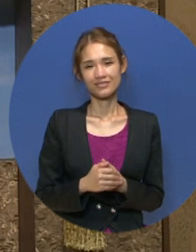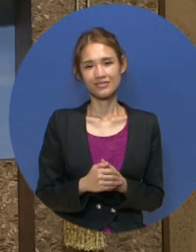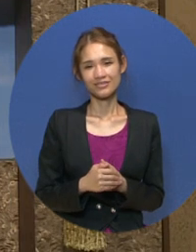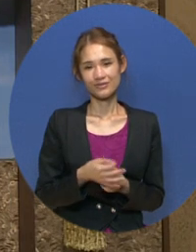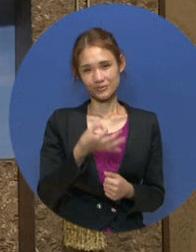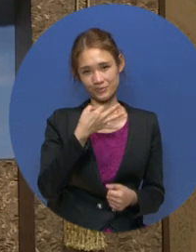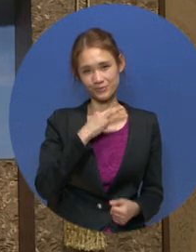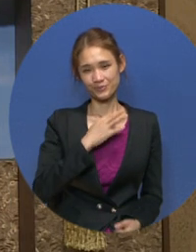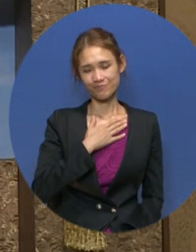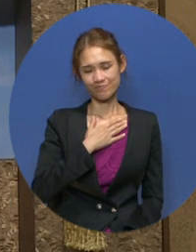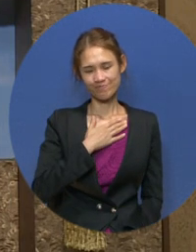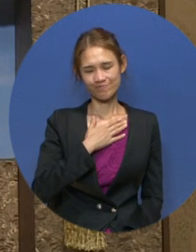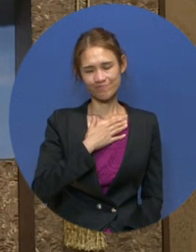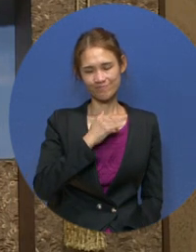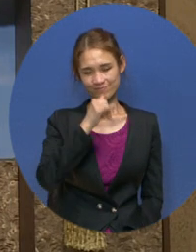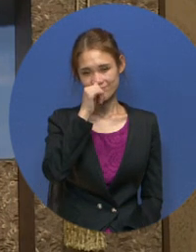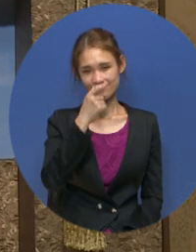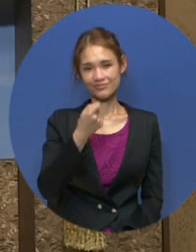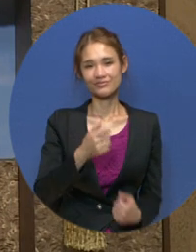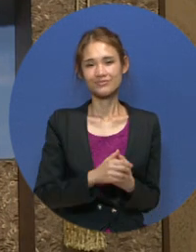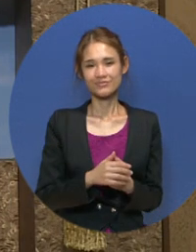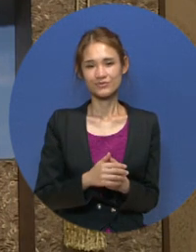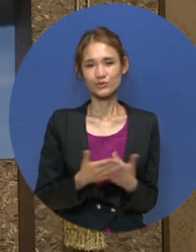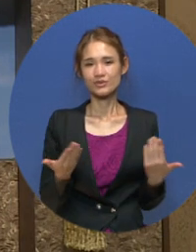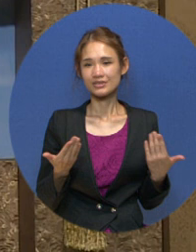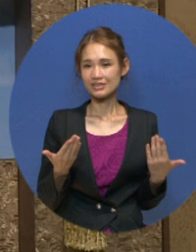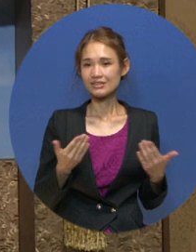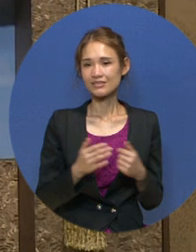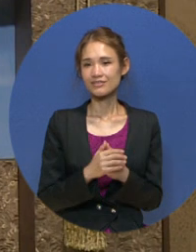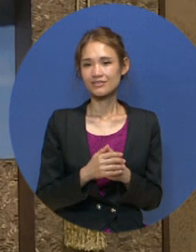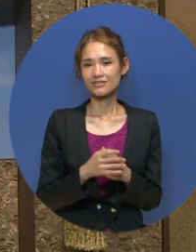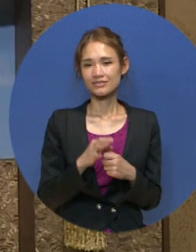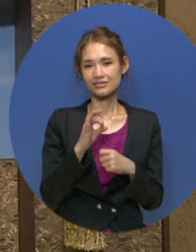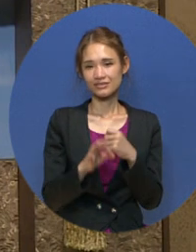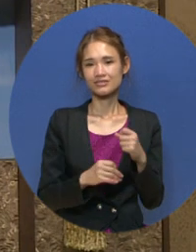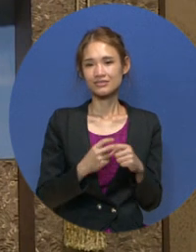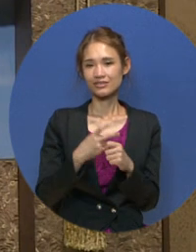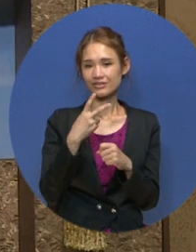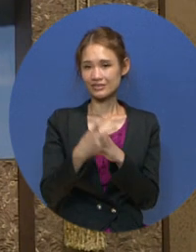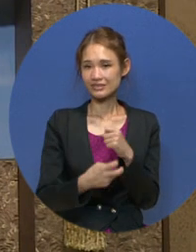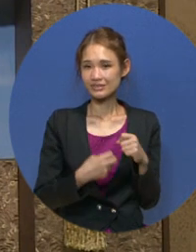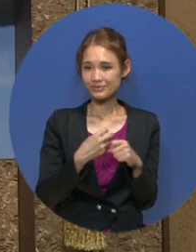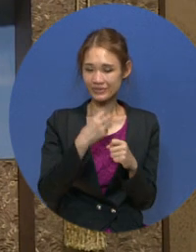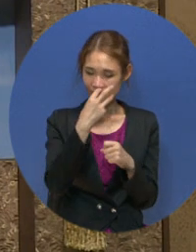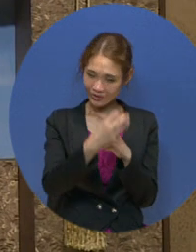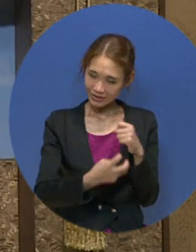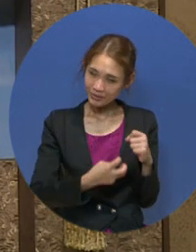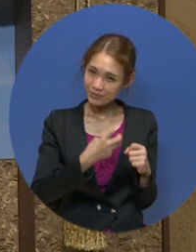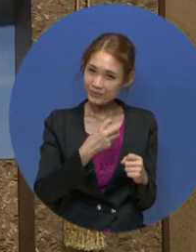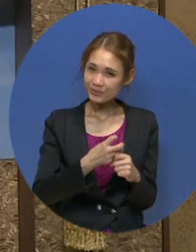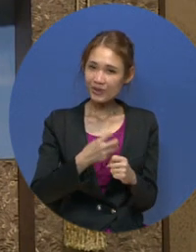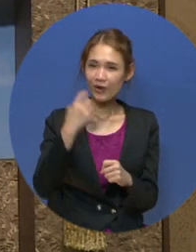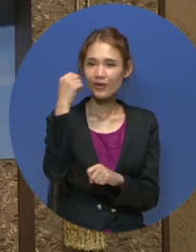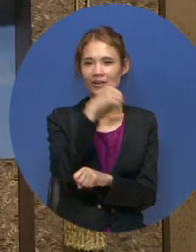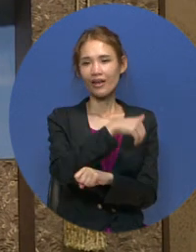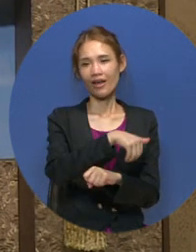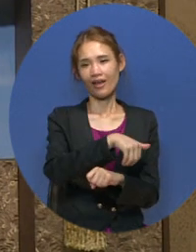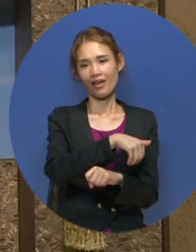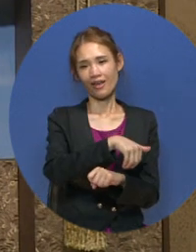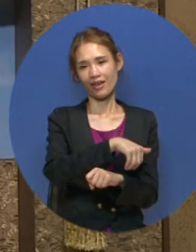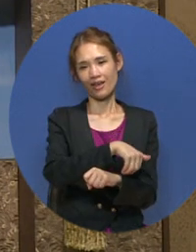보람이 있는 것 같습니다. 그러니까요. 또 일을 하면서 10년, 20년, 30년을 이렇게 계획할 수 있다는